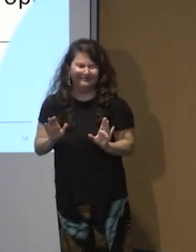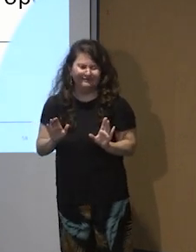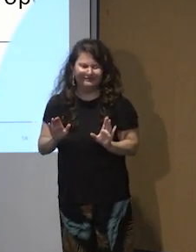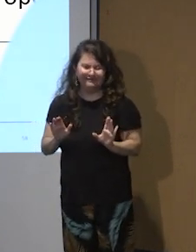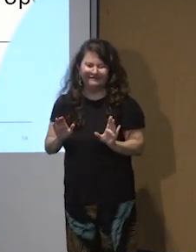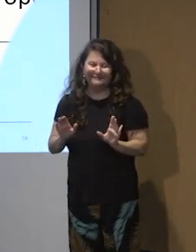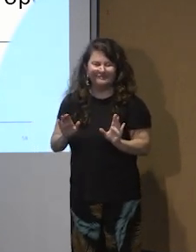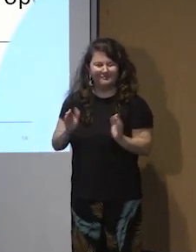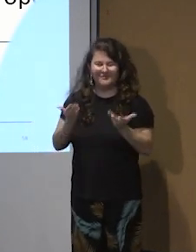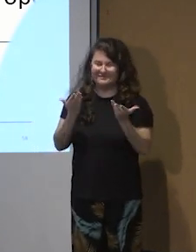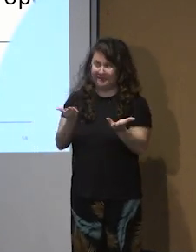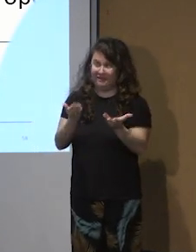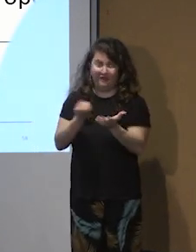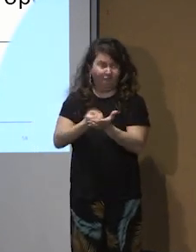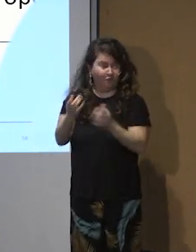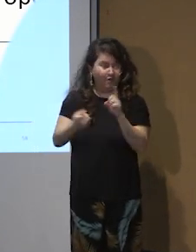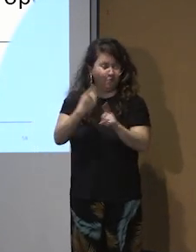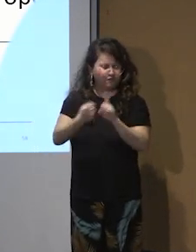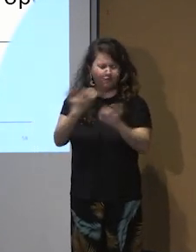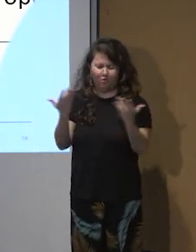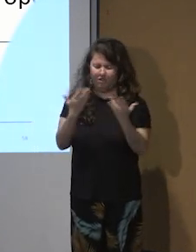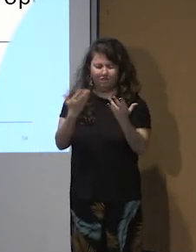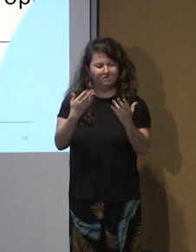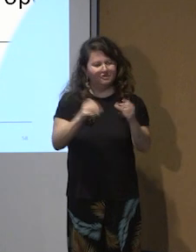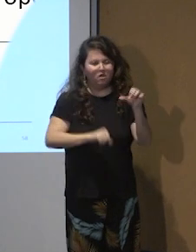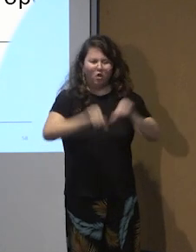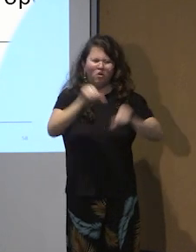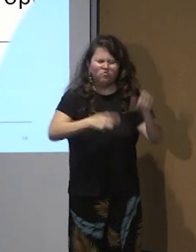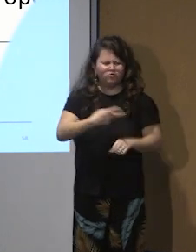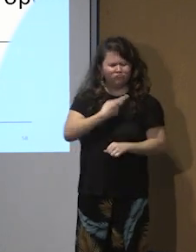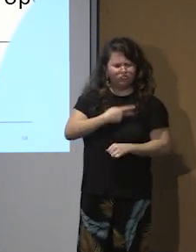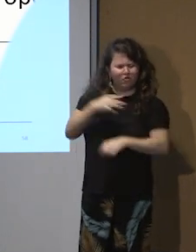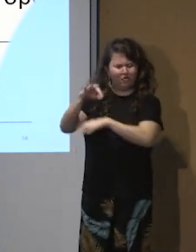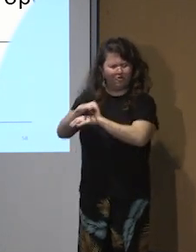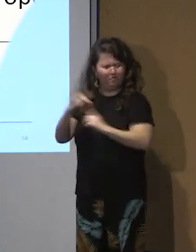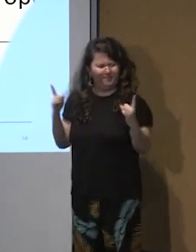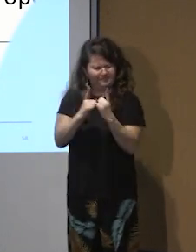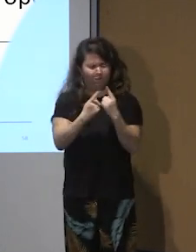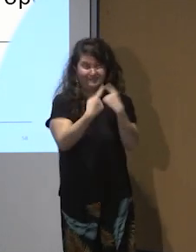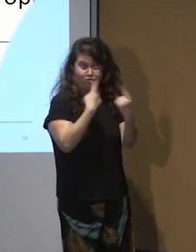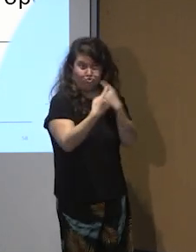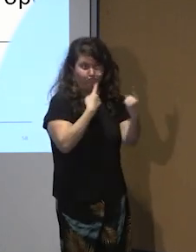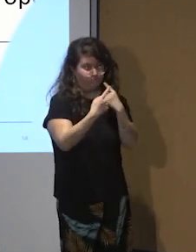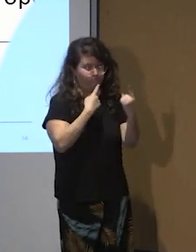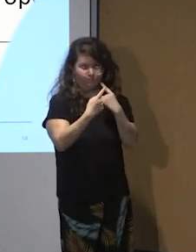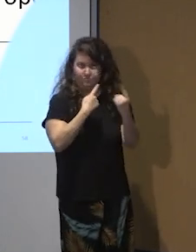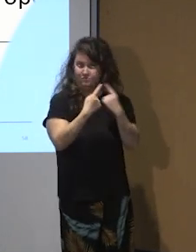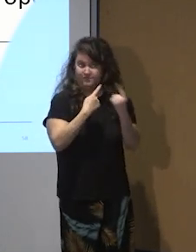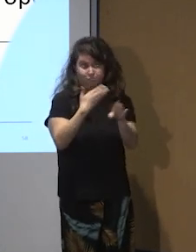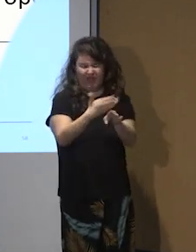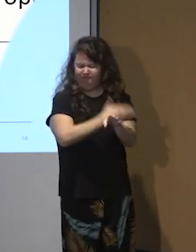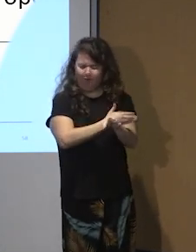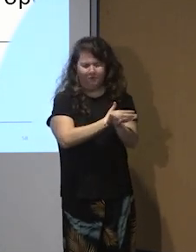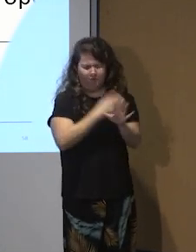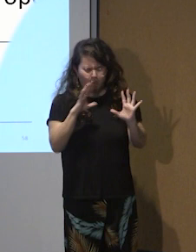dire, voilà, c'est l'importance du dialogue patient-chirurgien en préopératoire pour discuter, justement, pouvoir poser les questions, savoir comment adapter